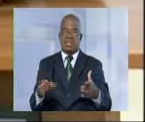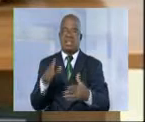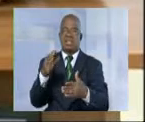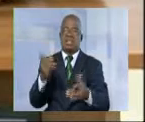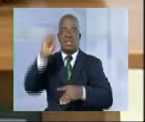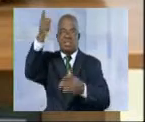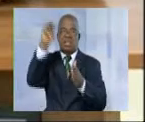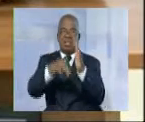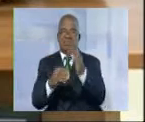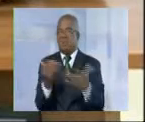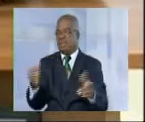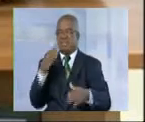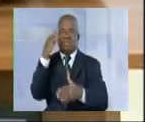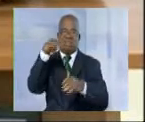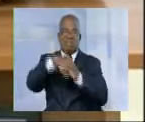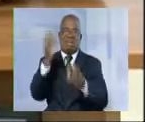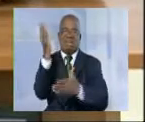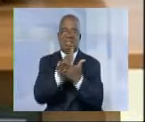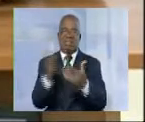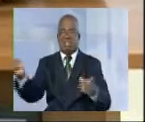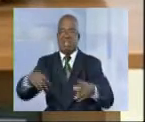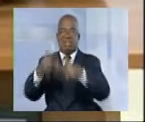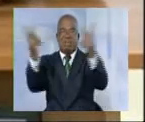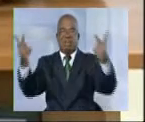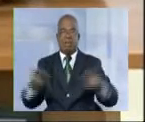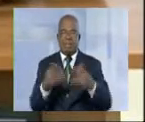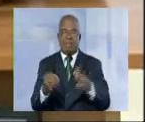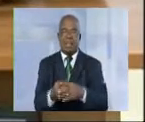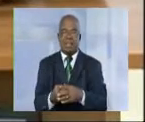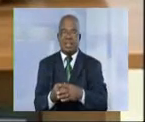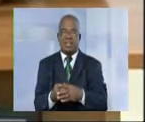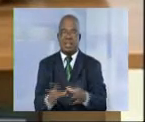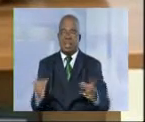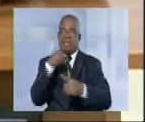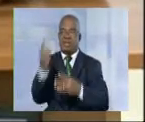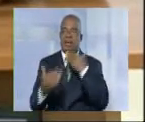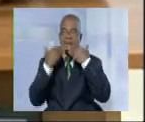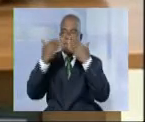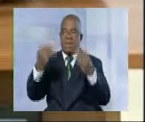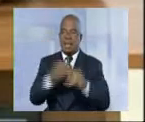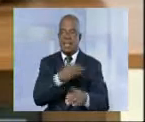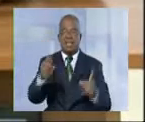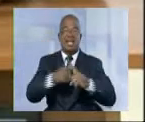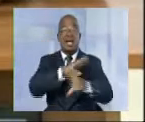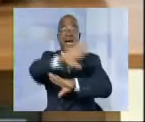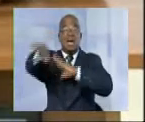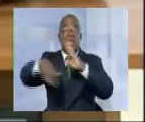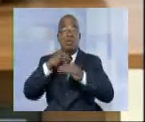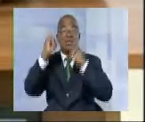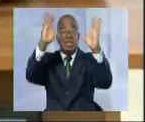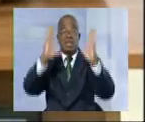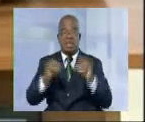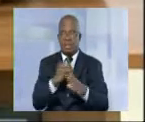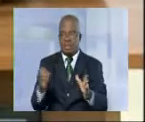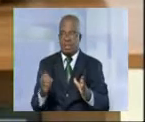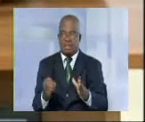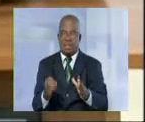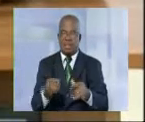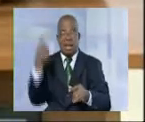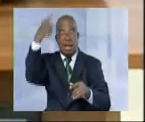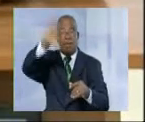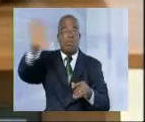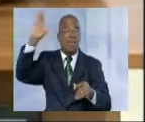lice pour leur haut sens de patriotisme doublé de leur engagement à renforcer les acquis démocratiques et